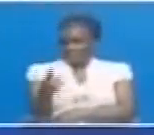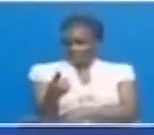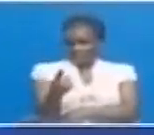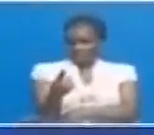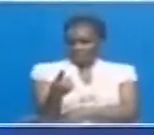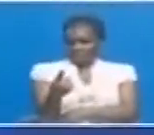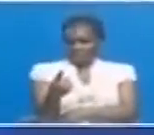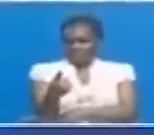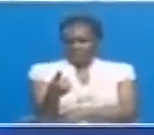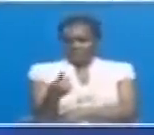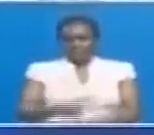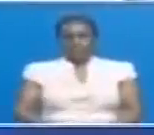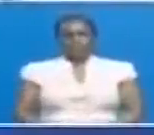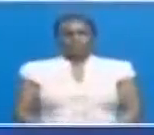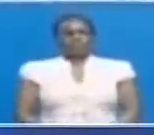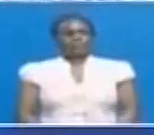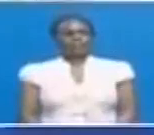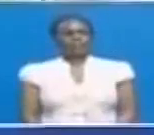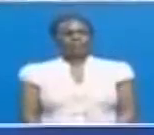mali yake ni zaidi ya bilioni 5.